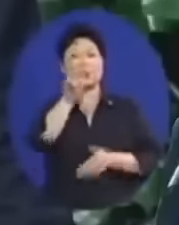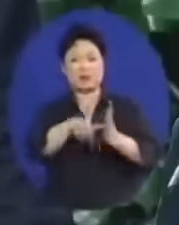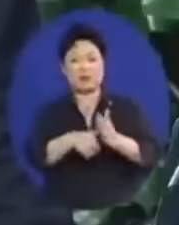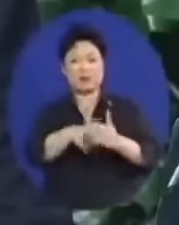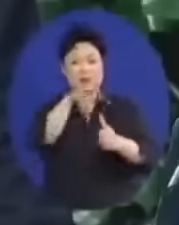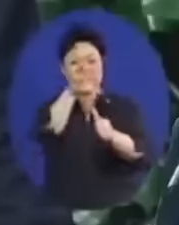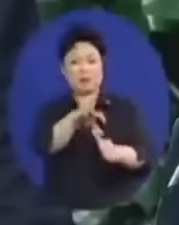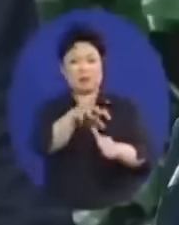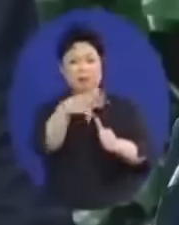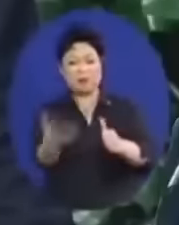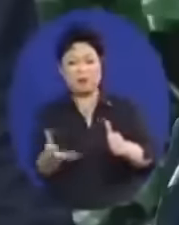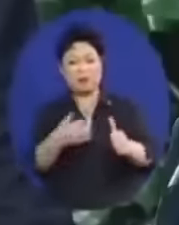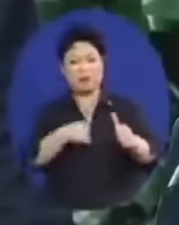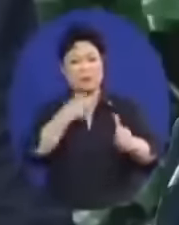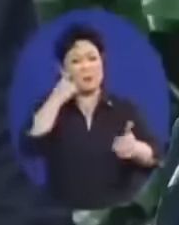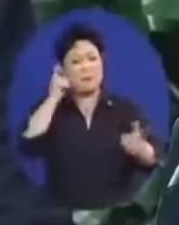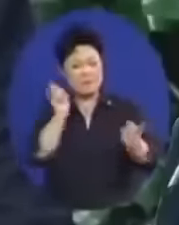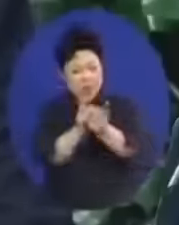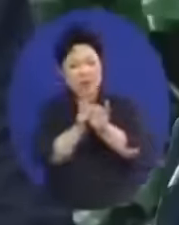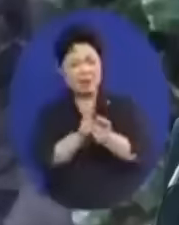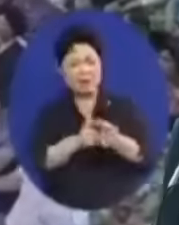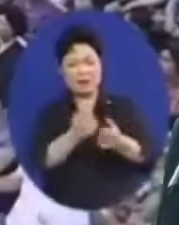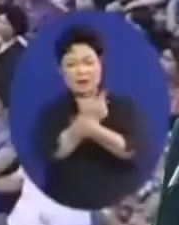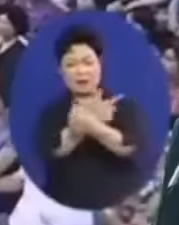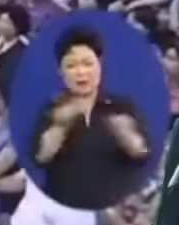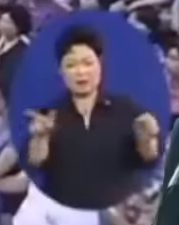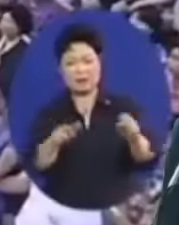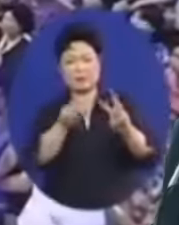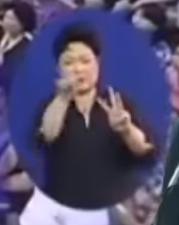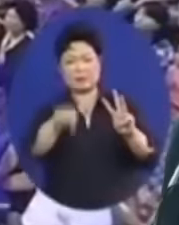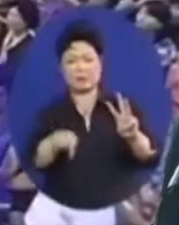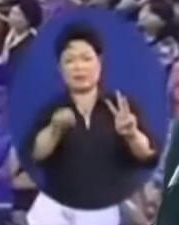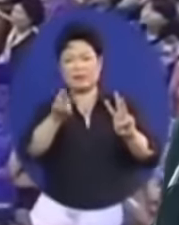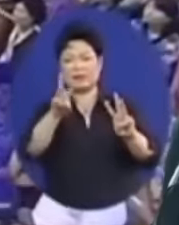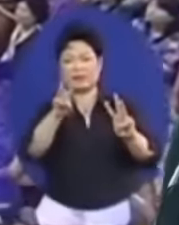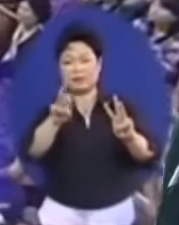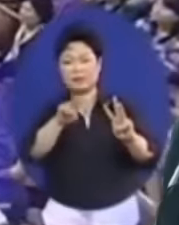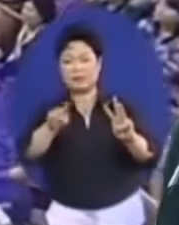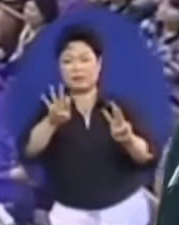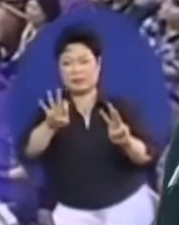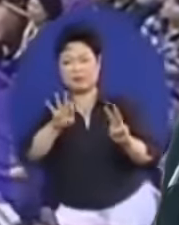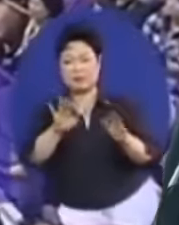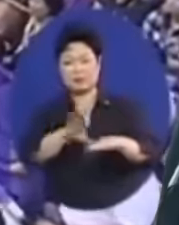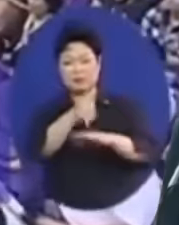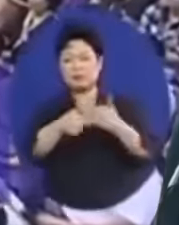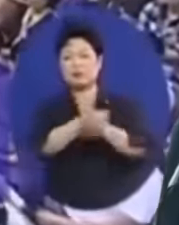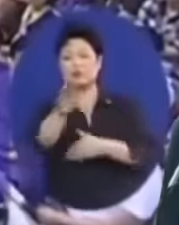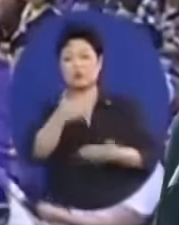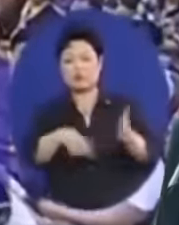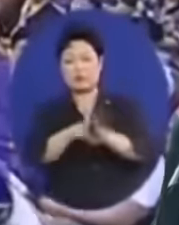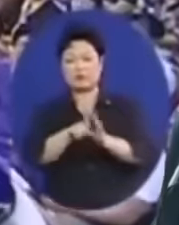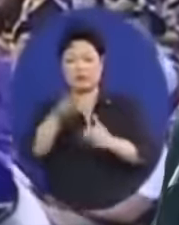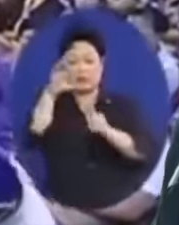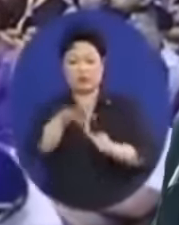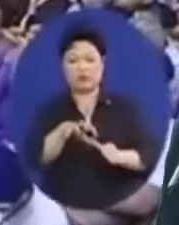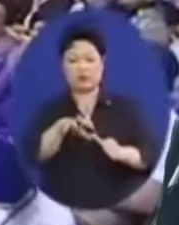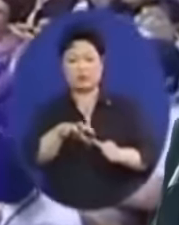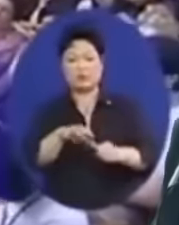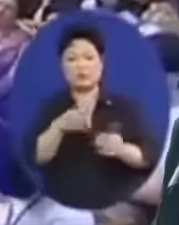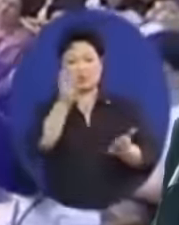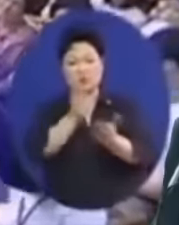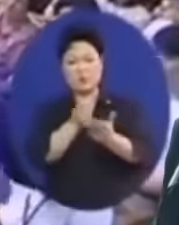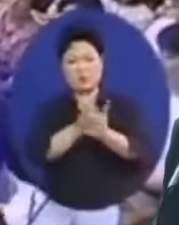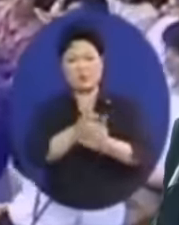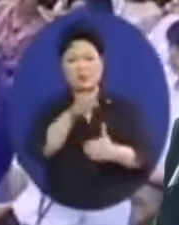저주에서 해방된 나를 발견하는 것입니다. 갈라디아서 3장 13절로 14절에 그리스도께서 우리를 위하여 저주를 바른 바 됐사